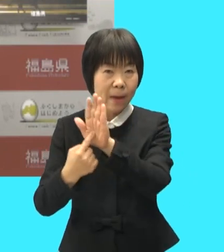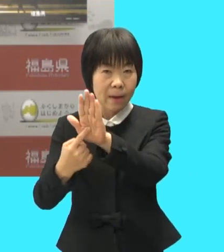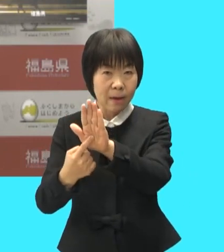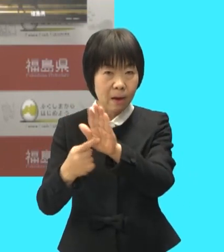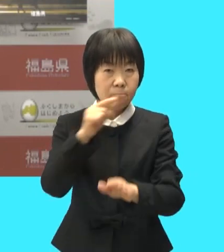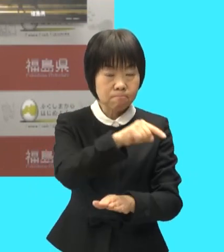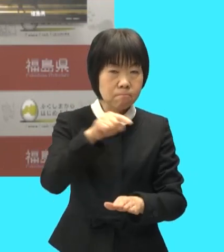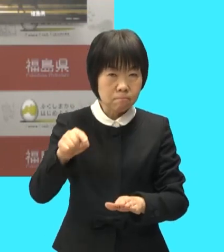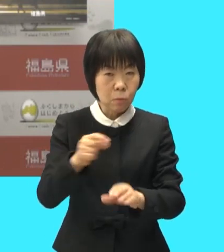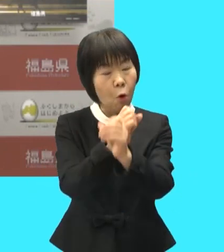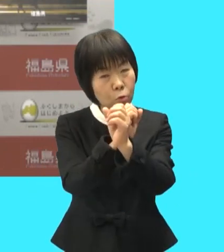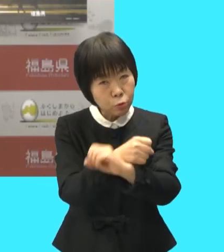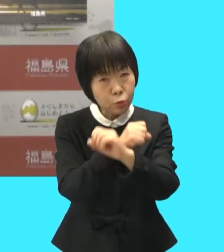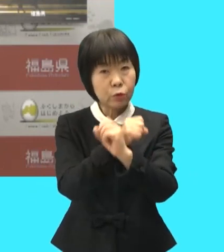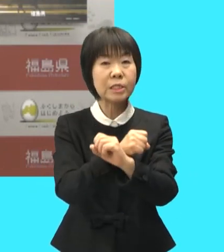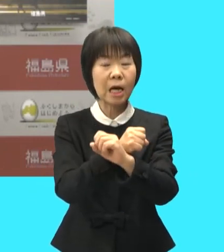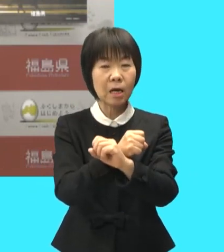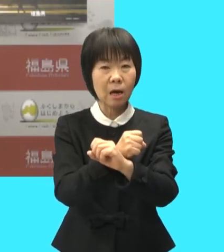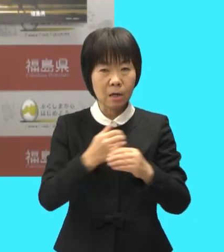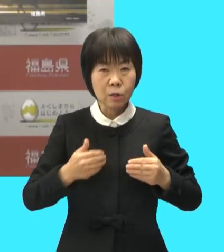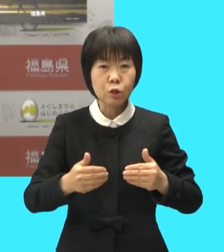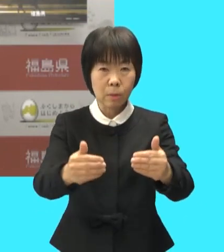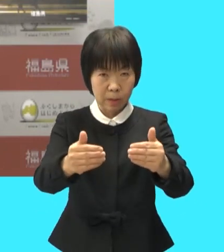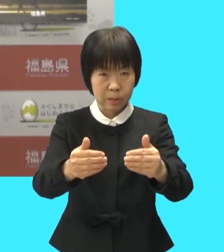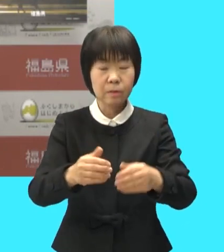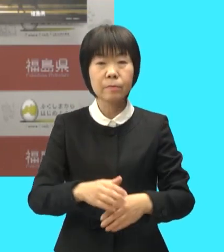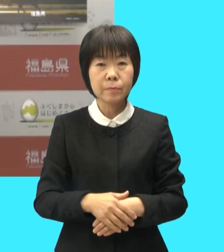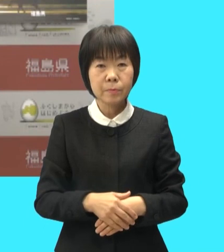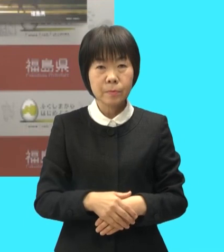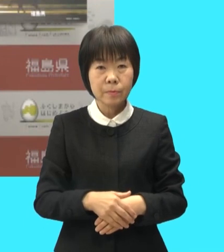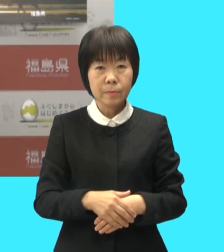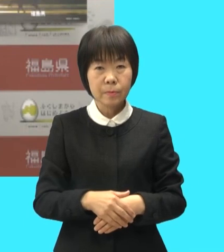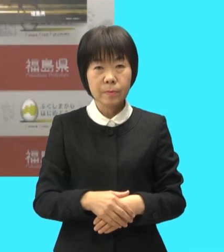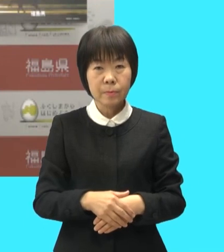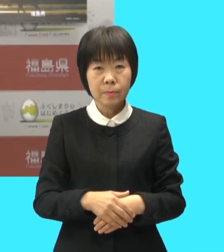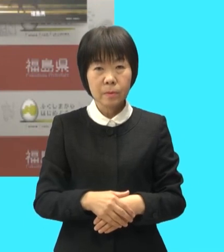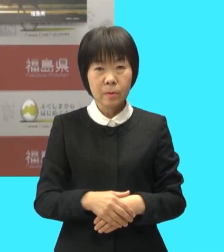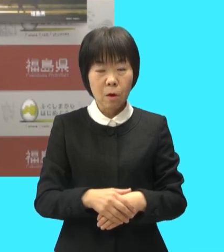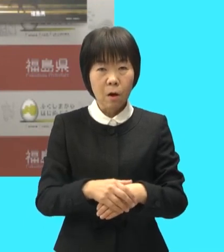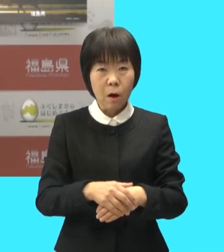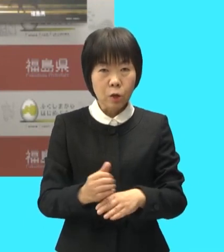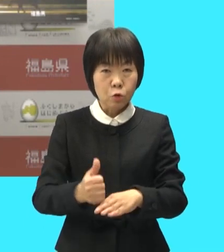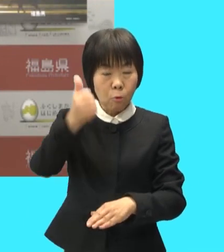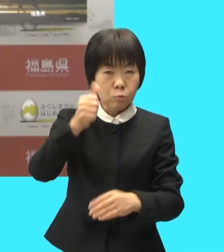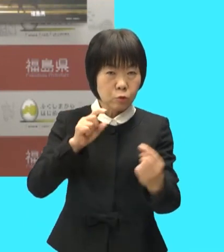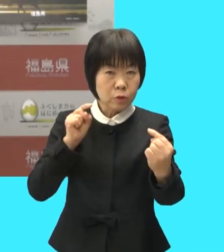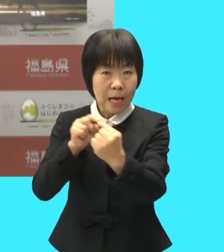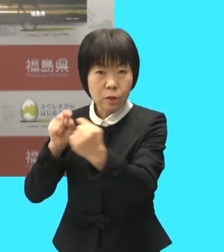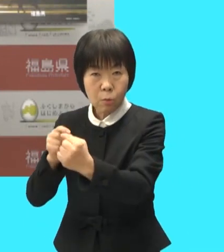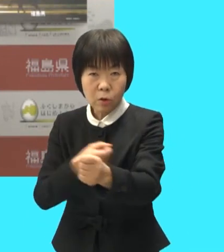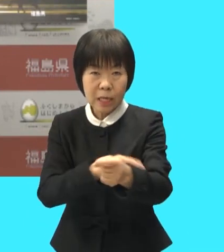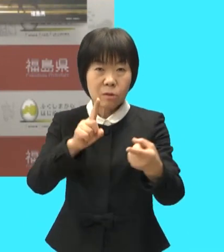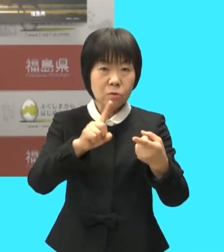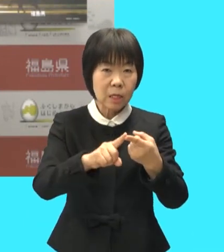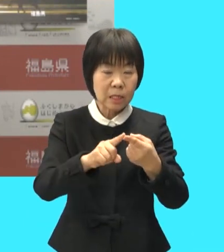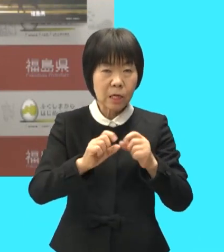を、創意工夫を重ねながら進めてまいります。トップセールスも積極的に行